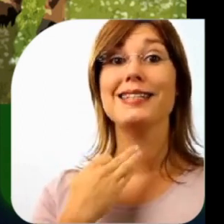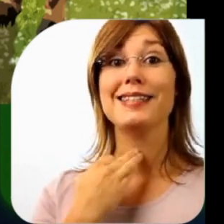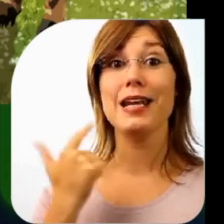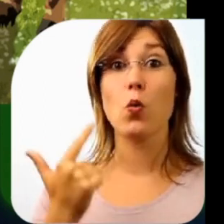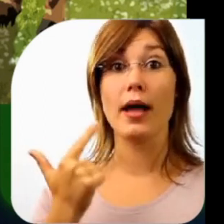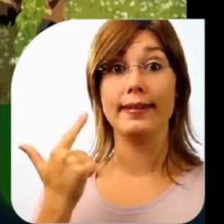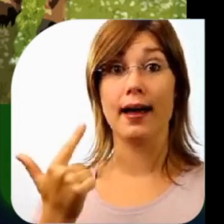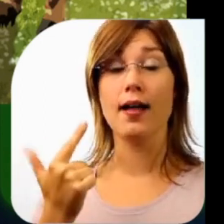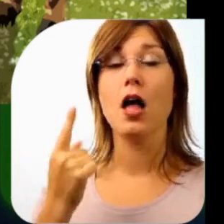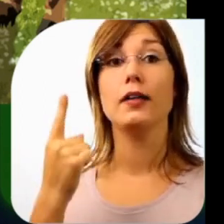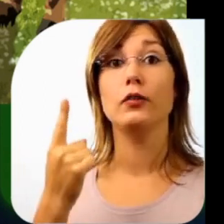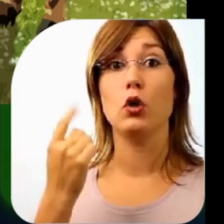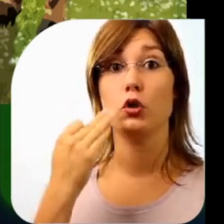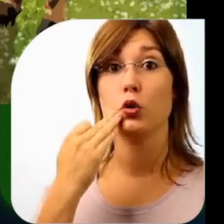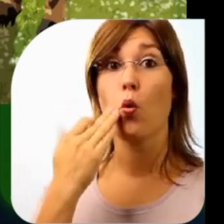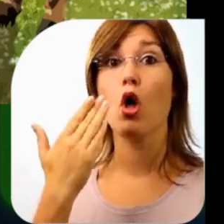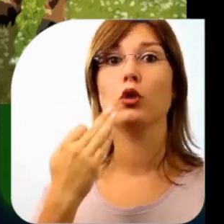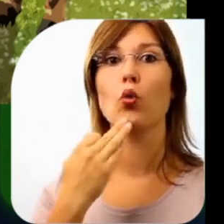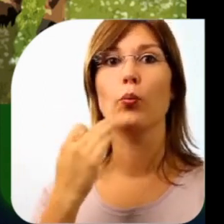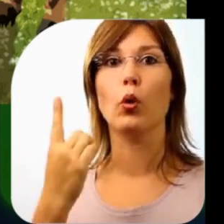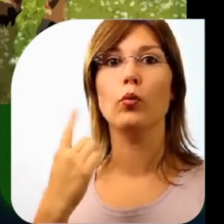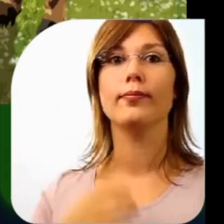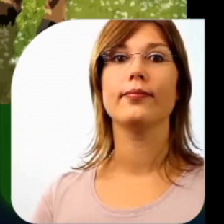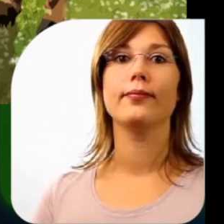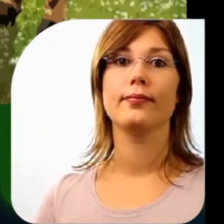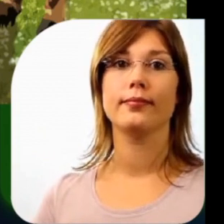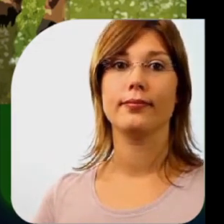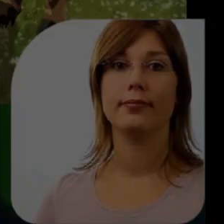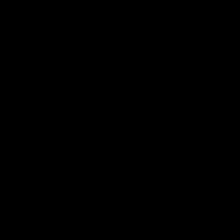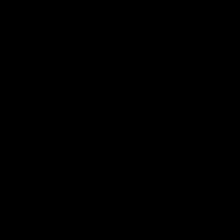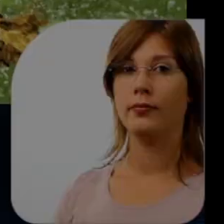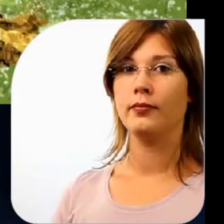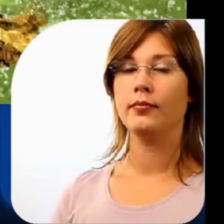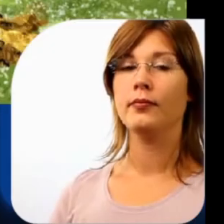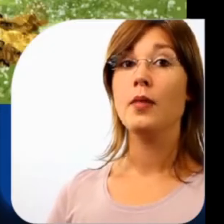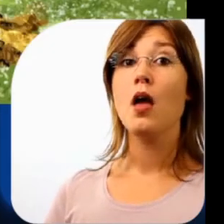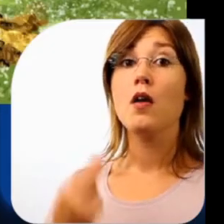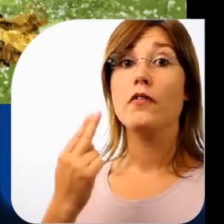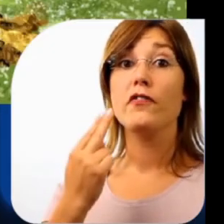Elle s'éloigna de son troupeau.